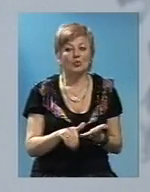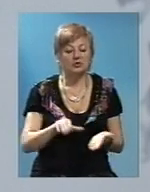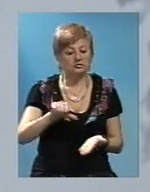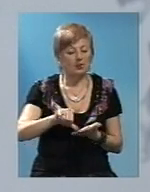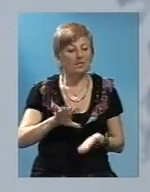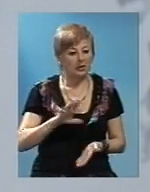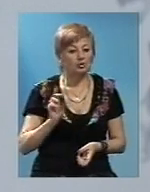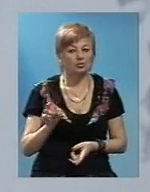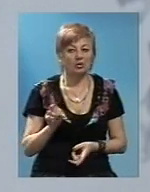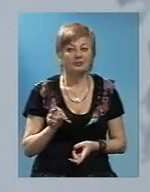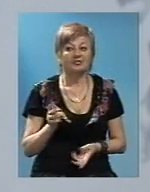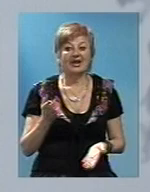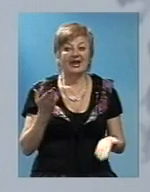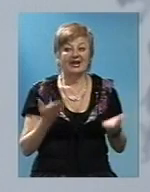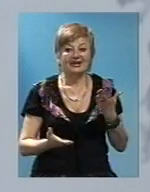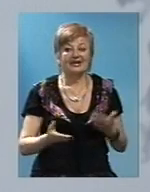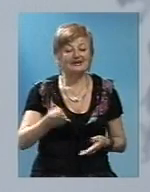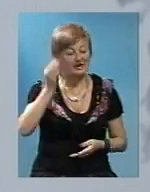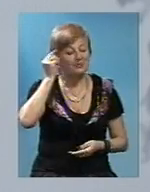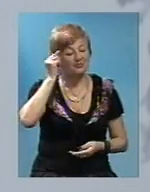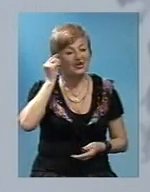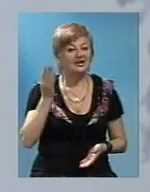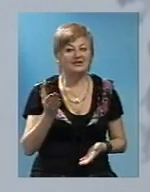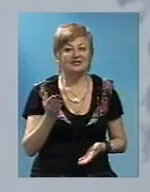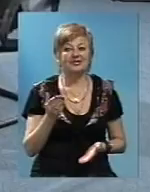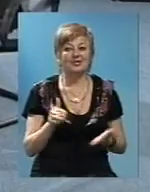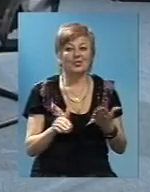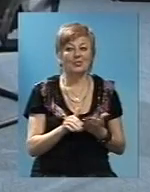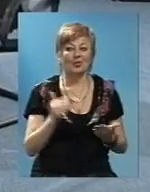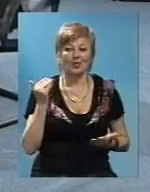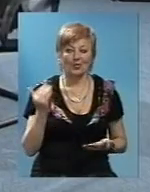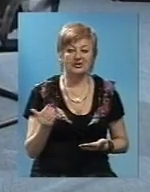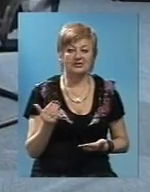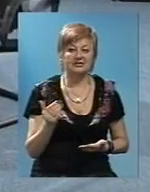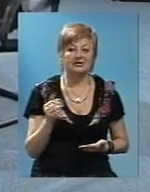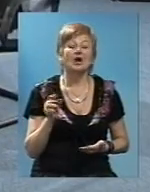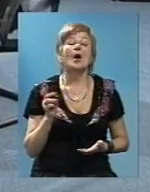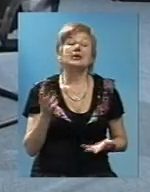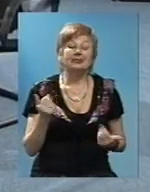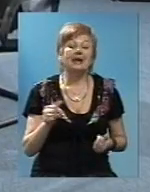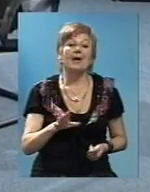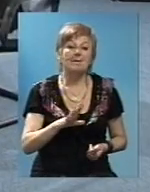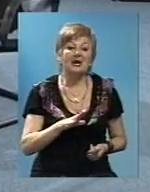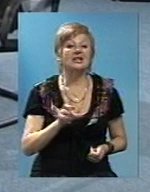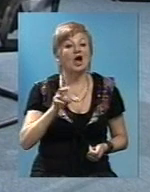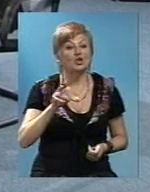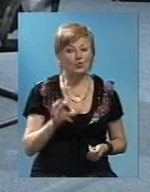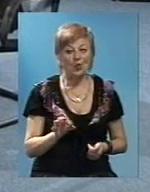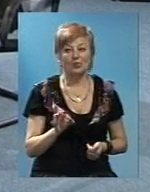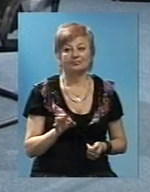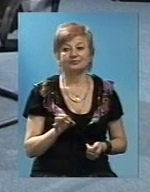присутня? Якщо ви маєте допомогу, наприклад, від Миколи, вона, звичайно, була, але це була